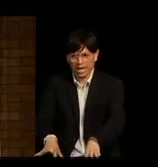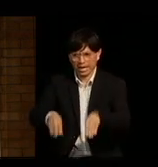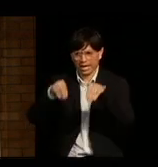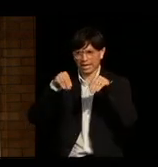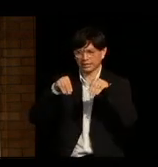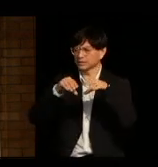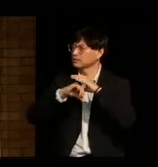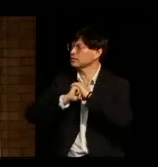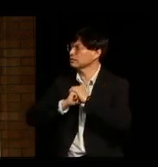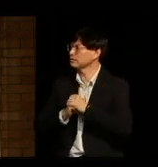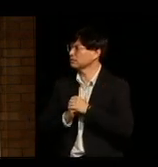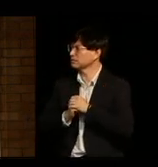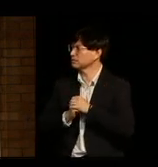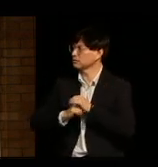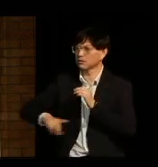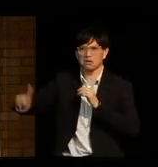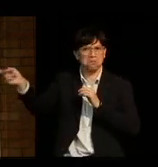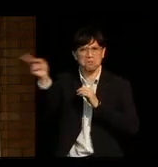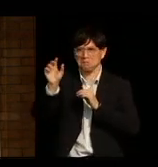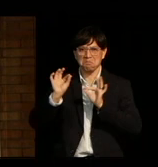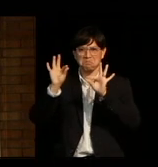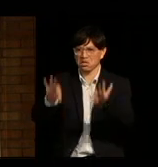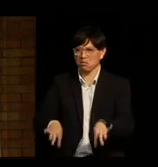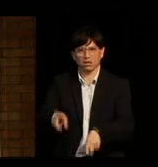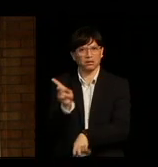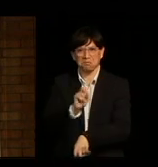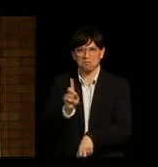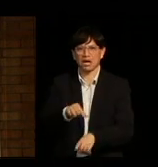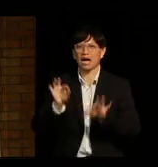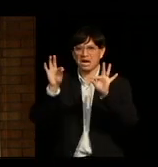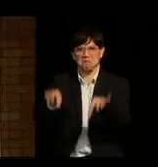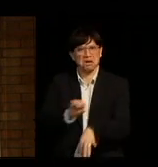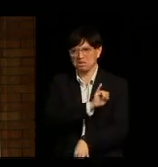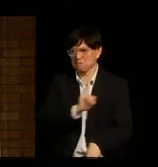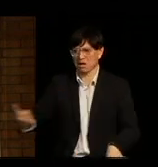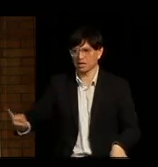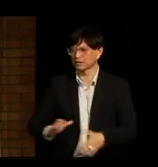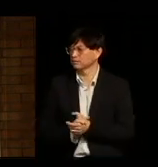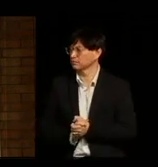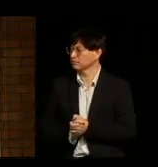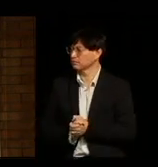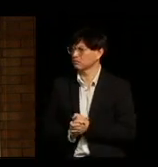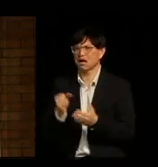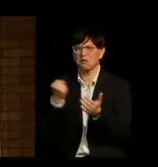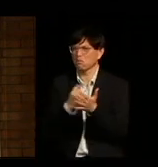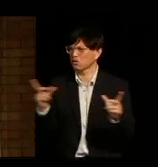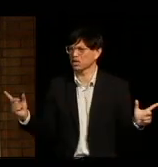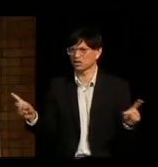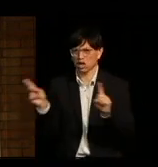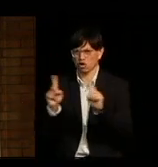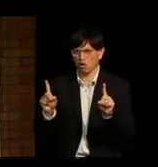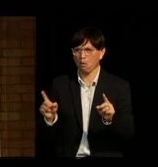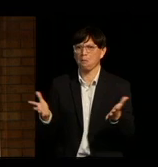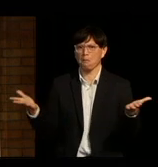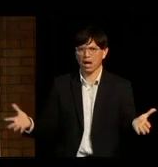cammino eh eh Non siamo arrivati Forse non arriveremo mai ma non è questo il punto però aver cominciato questo